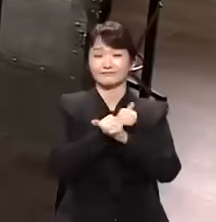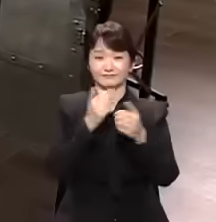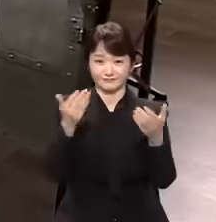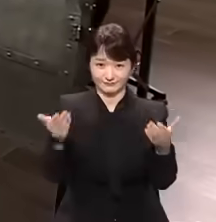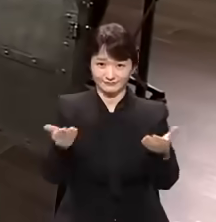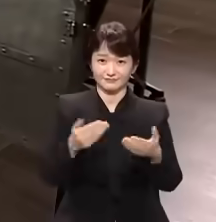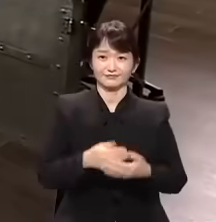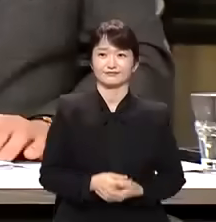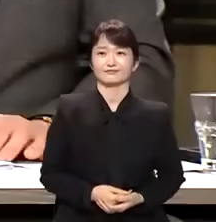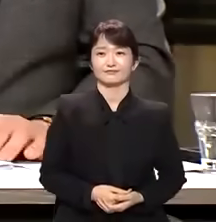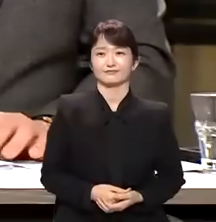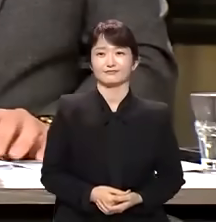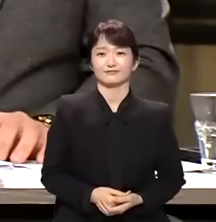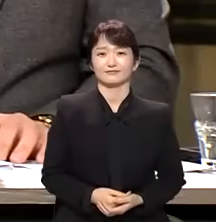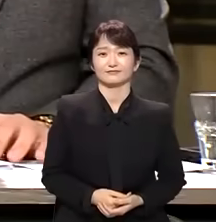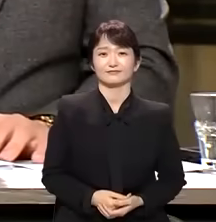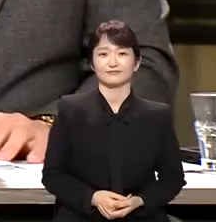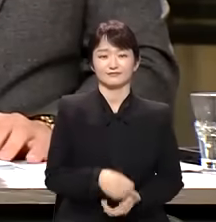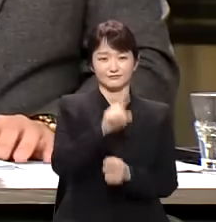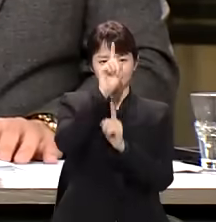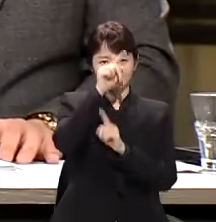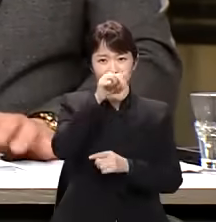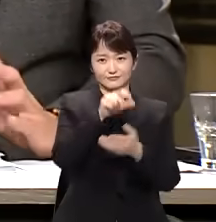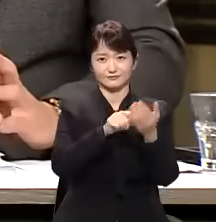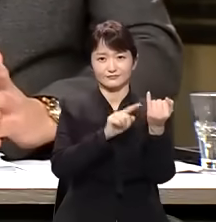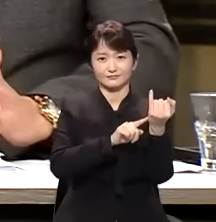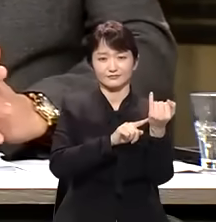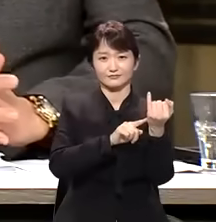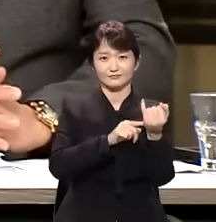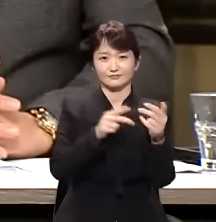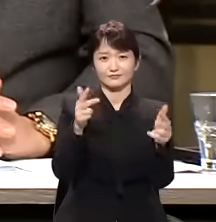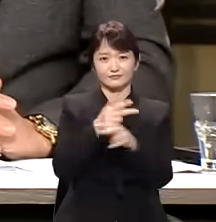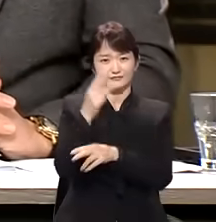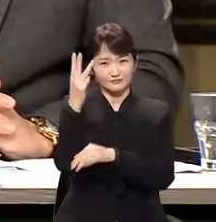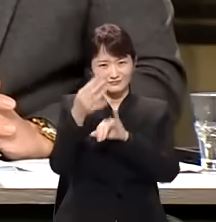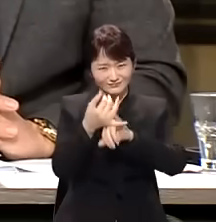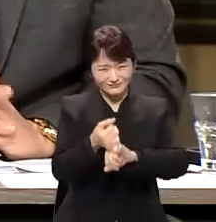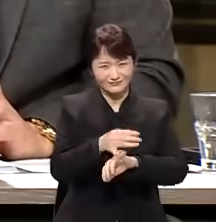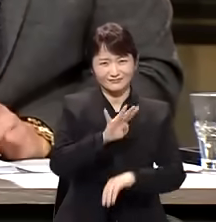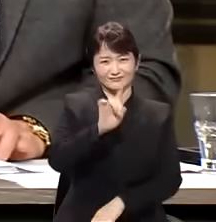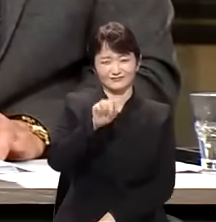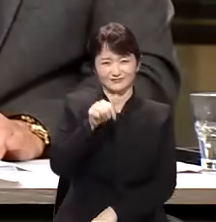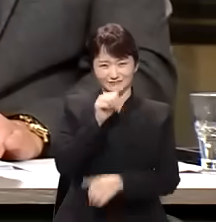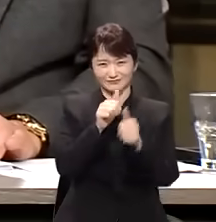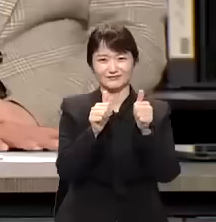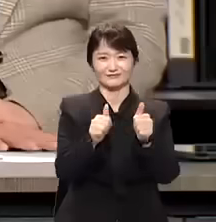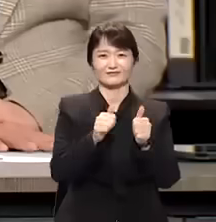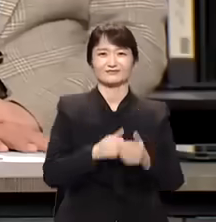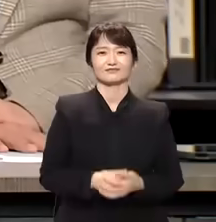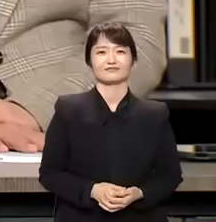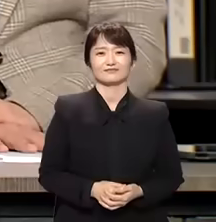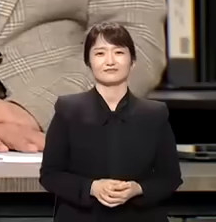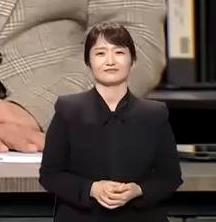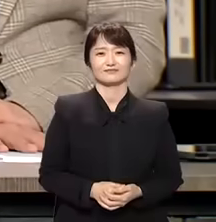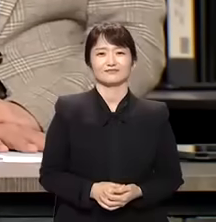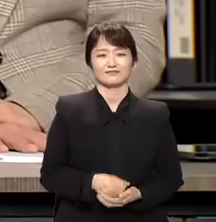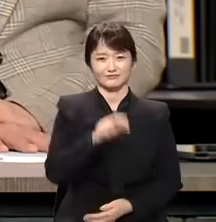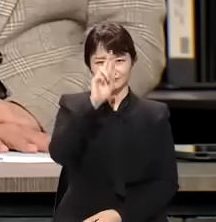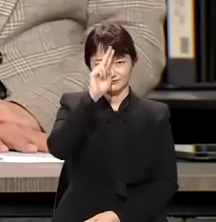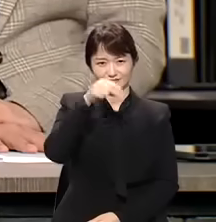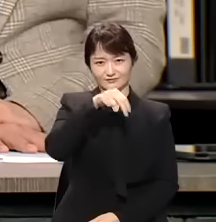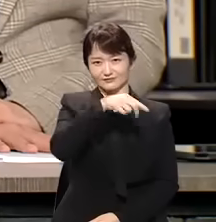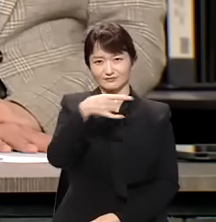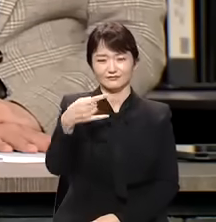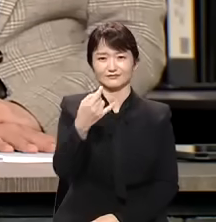소개 올립니다 예 이자연 기자 주 3회 출연을 약속한 정문 변호사 예 박상